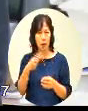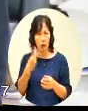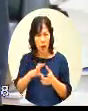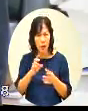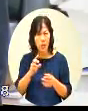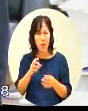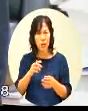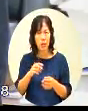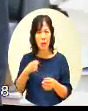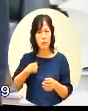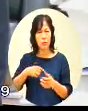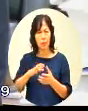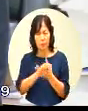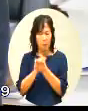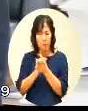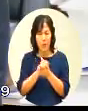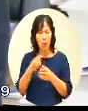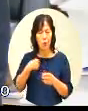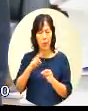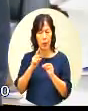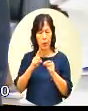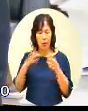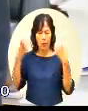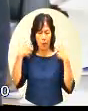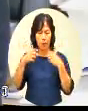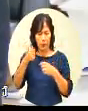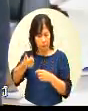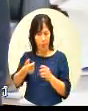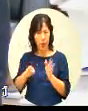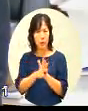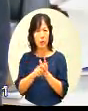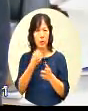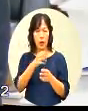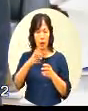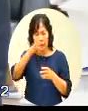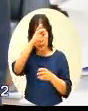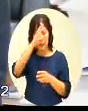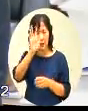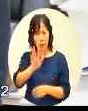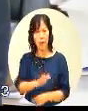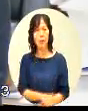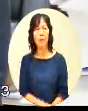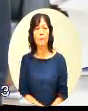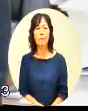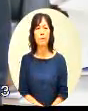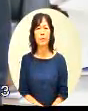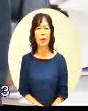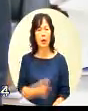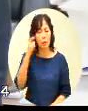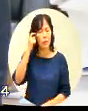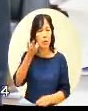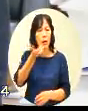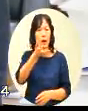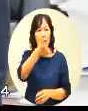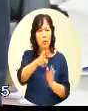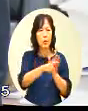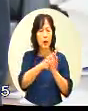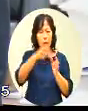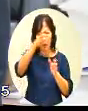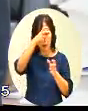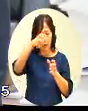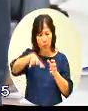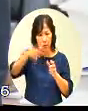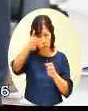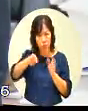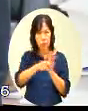很中级的干部，一个很优秀的员警。那我刚刚其实也跟请教一下局长，局长也很善意，